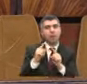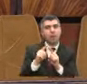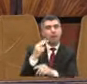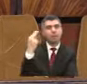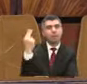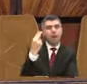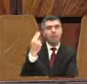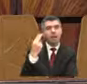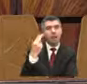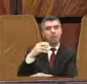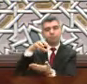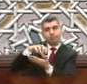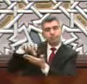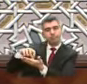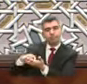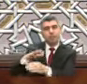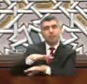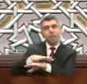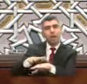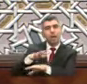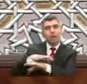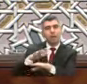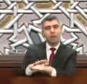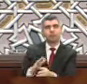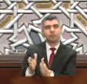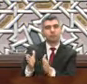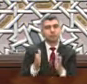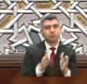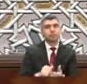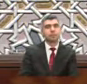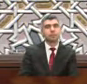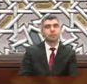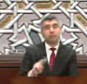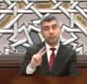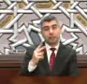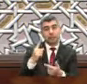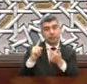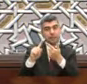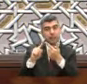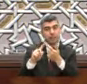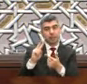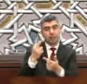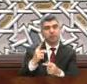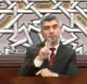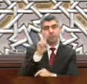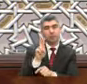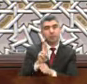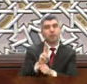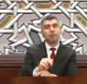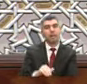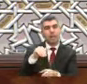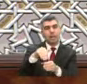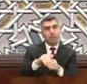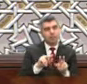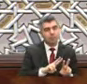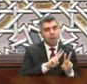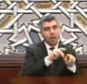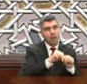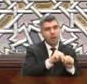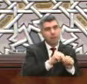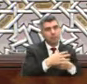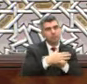المتقدمة. شكرا. السؤال الثاني للسيدات والسادة النواب المحترمين من فريق التجمع الدستوري،